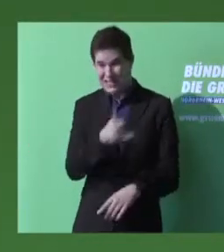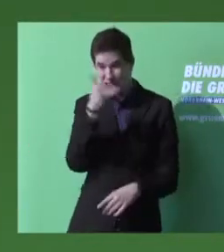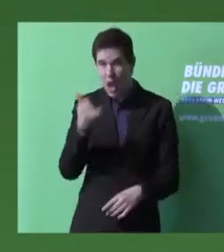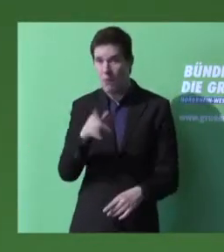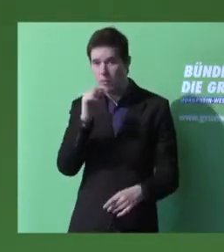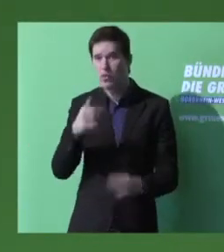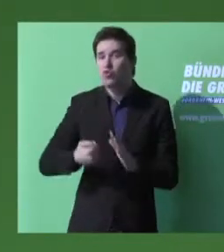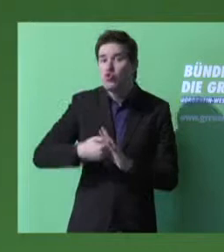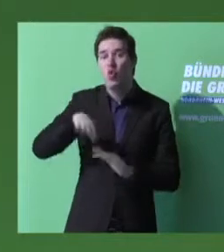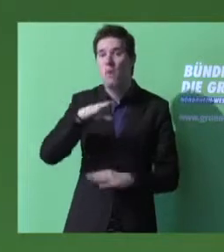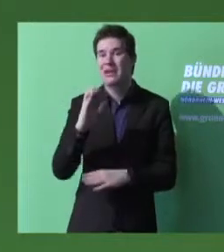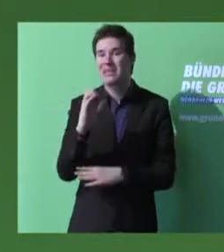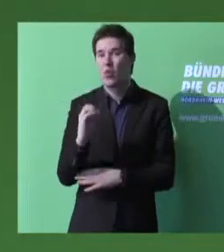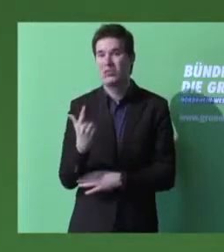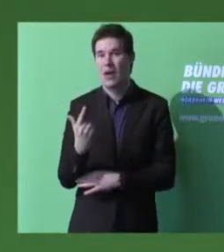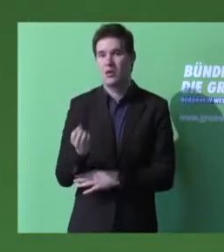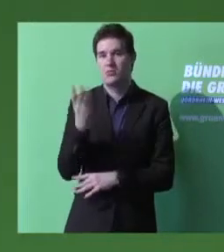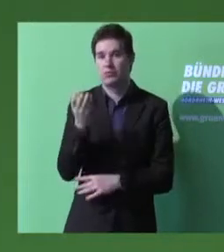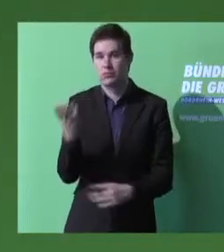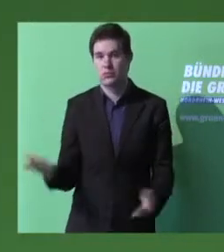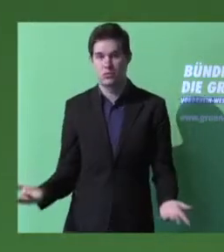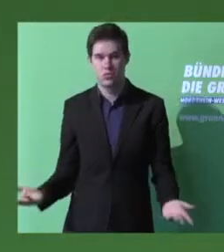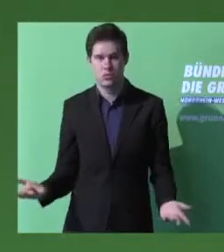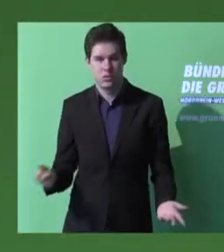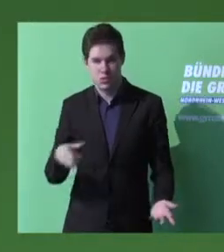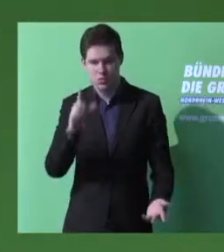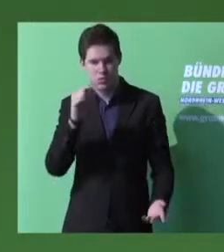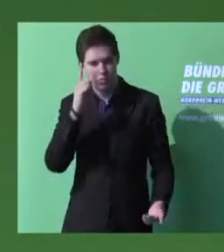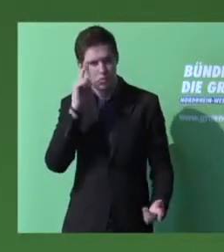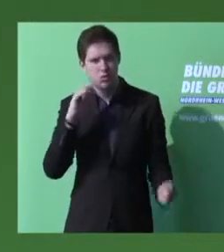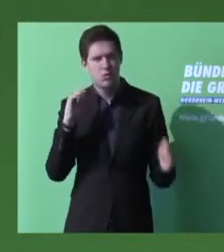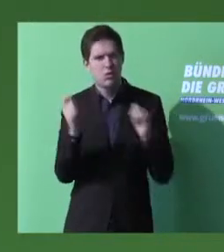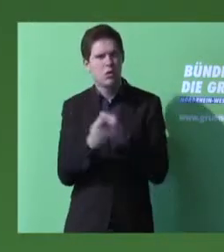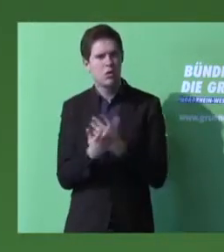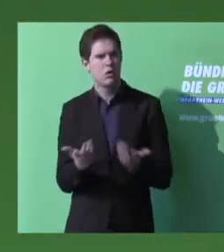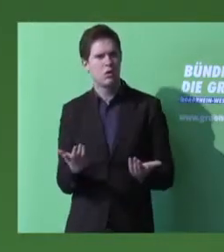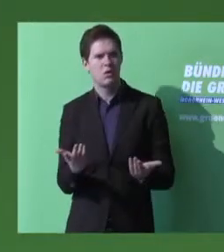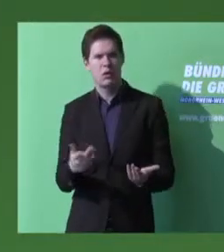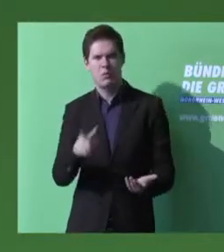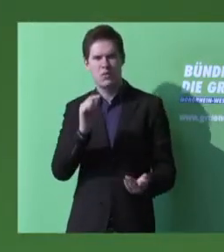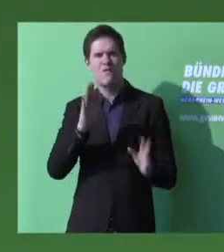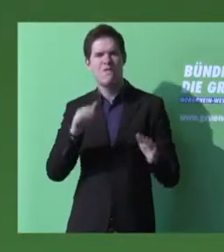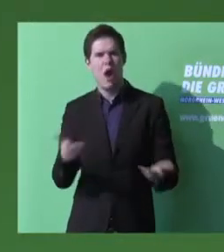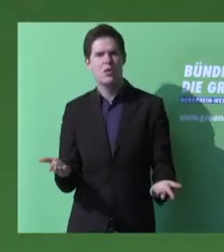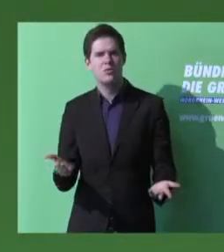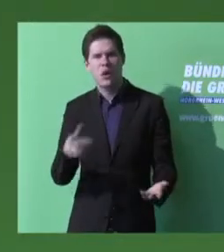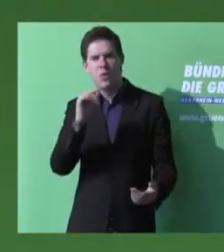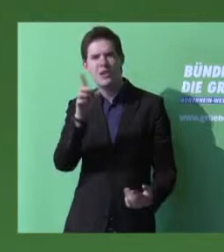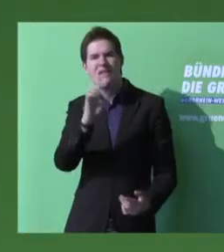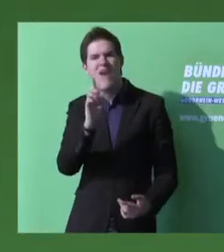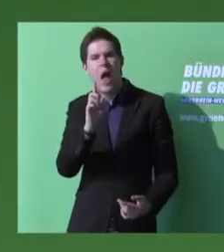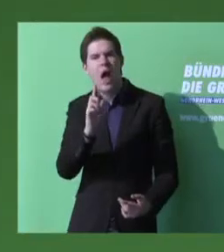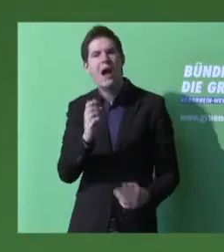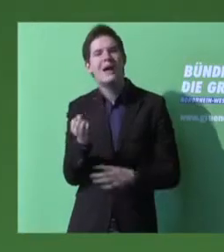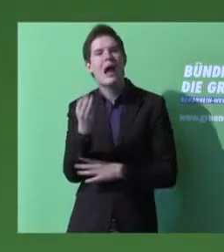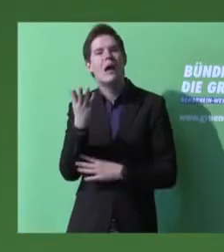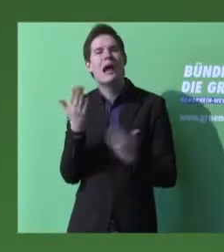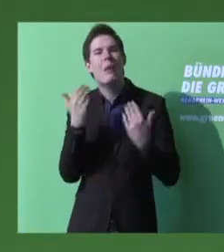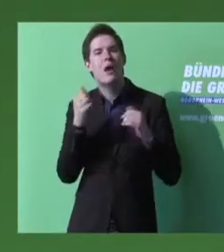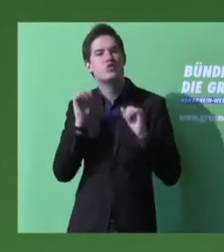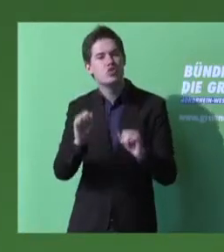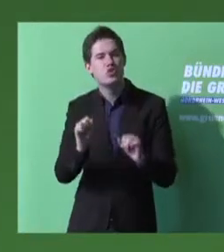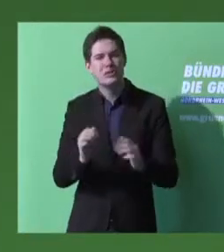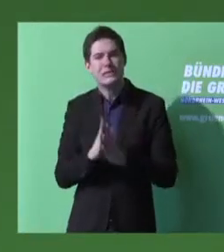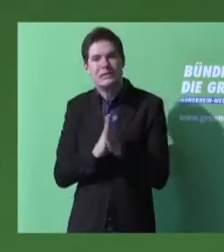höheren CO2-Ausstoß haben. Und das heißt doch andersrum, wer keinen ehrgeizigen Klimaschutz betreibt, der betreibt